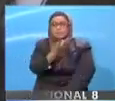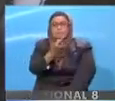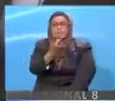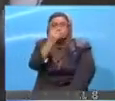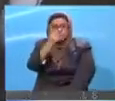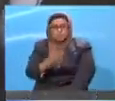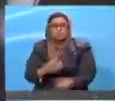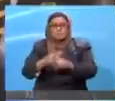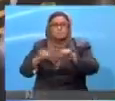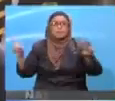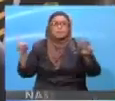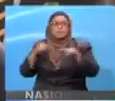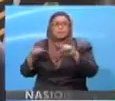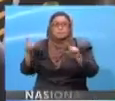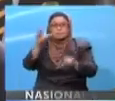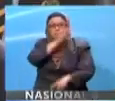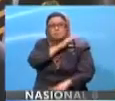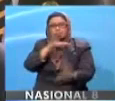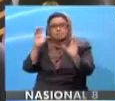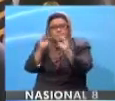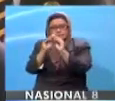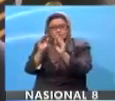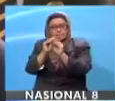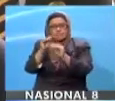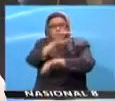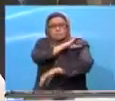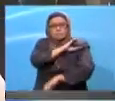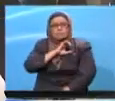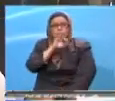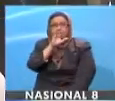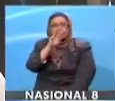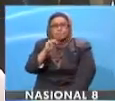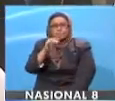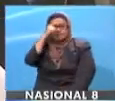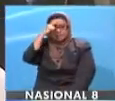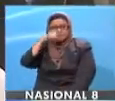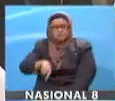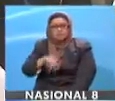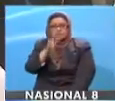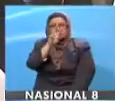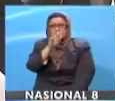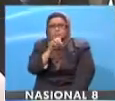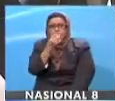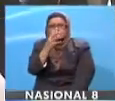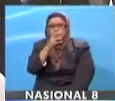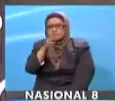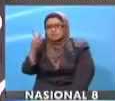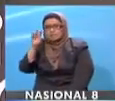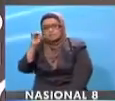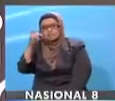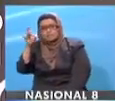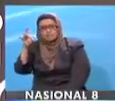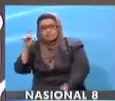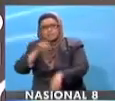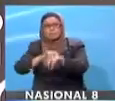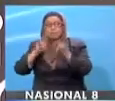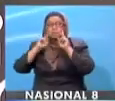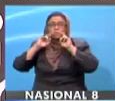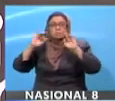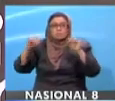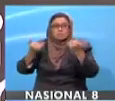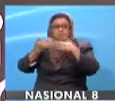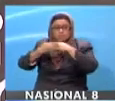Exco FAM kali keempat bagi penggal 2014-2018 di Kelana Jaya. Selepas tamat mesyuarat,